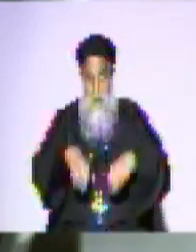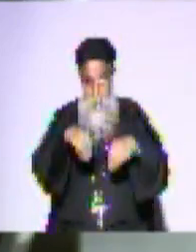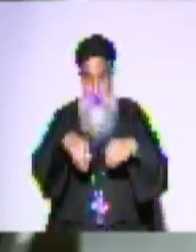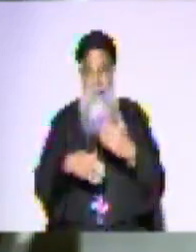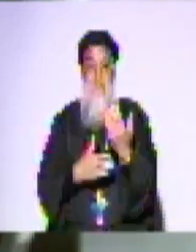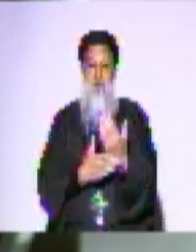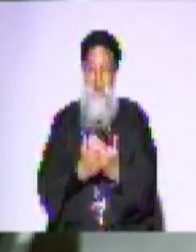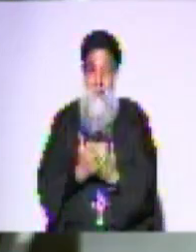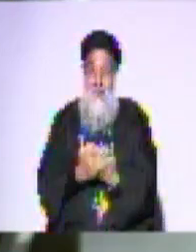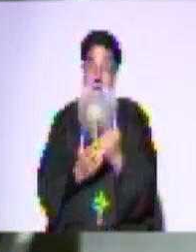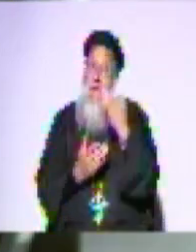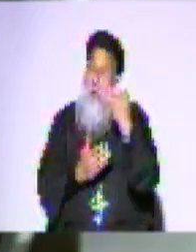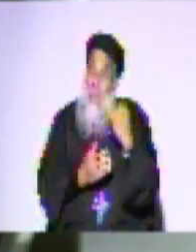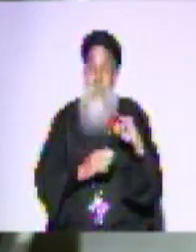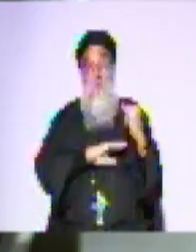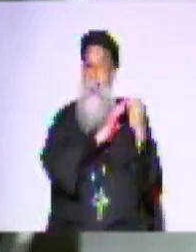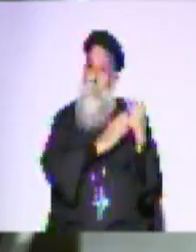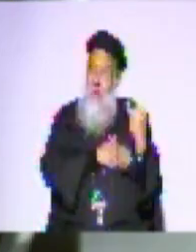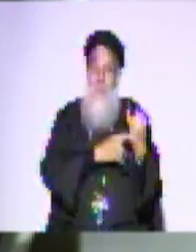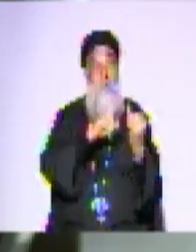بكل قواعد الإيمان